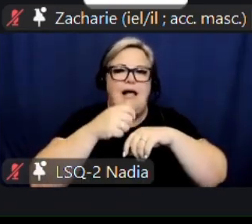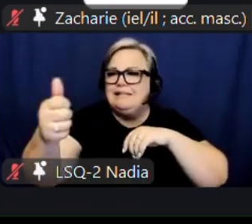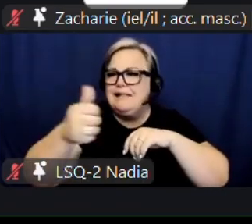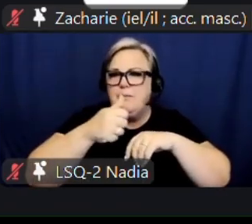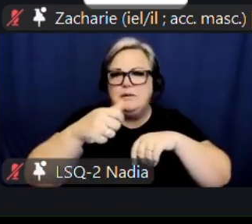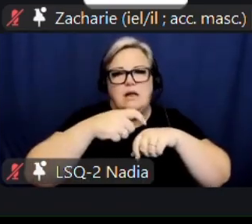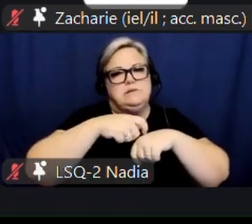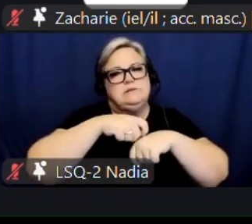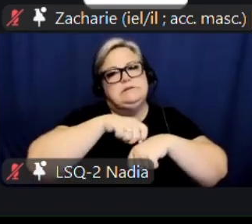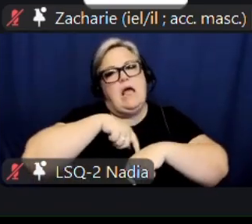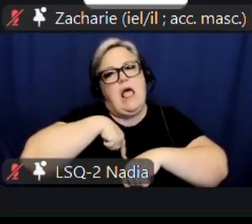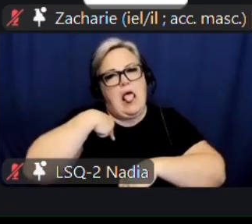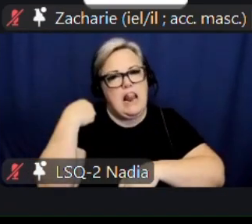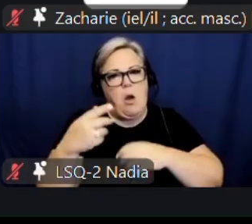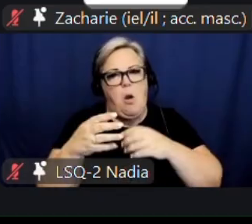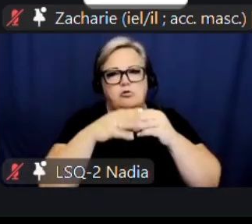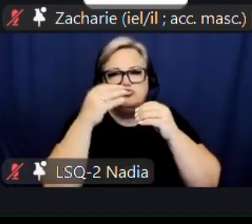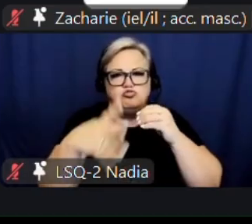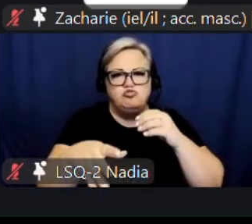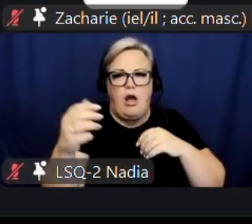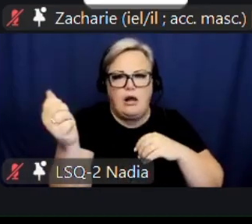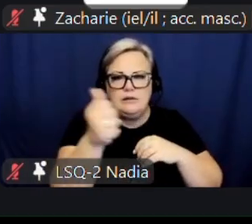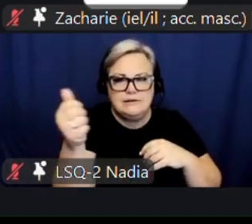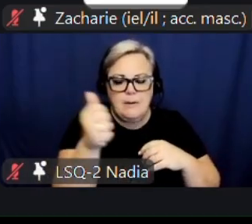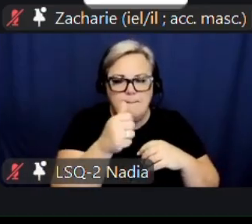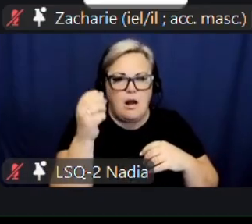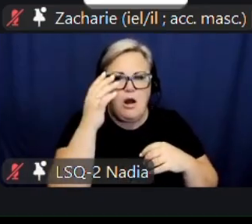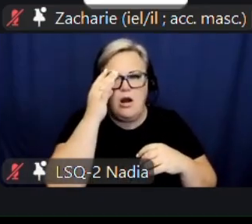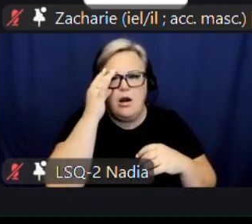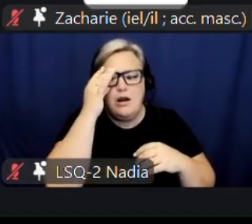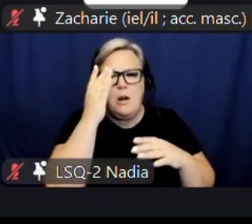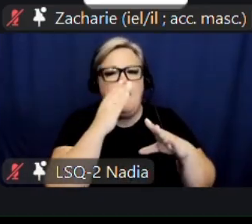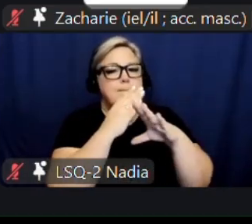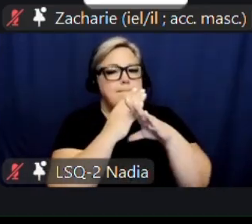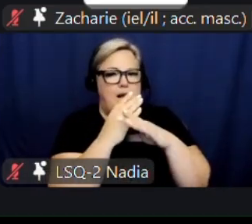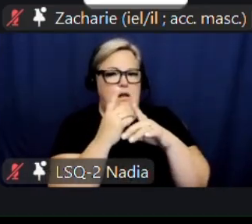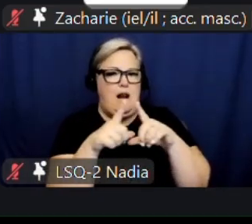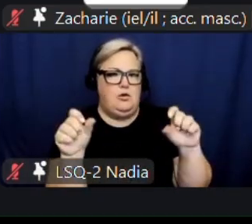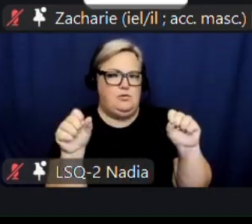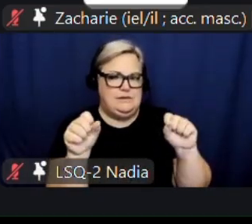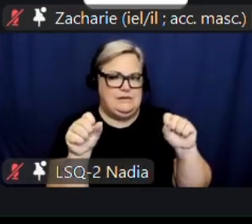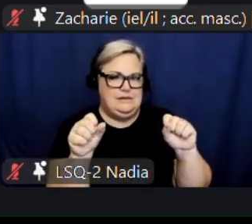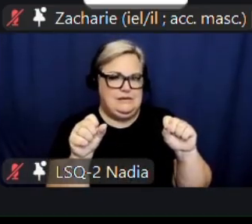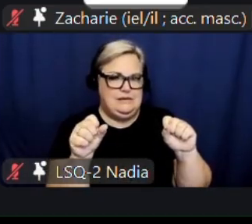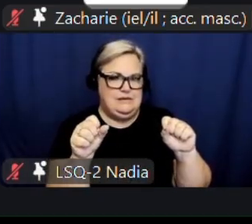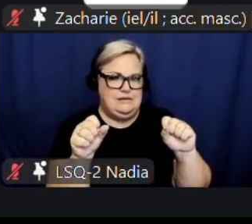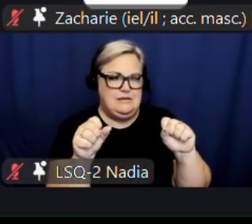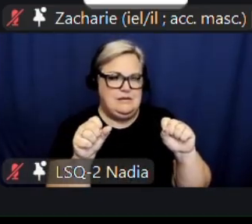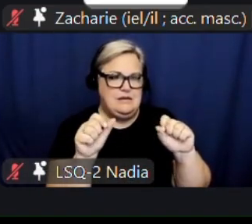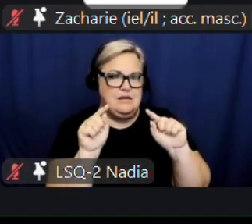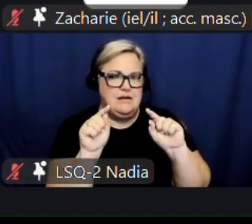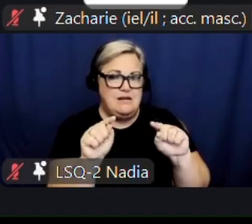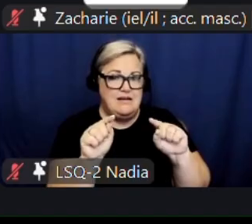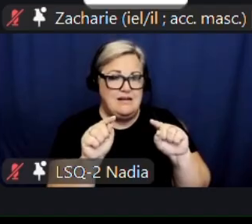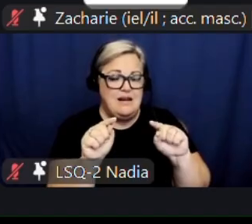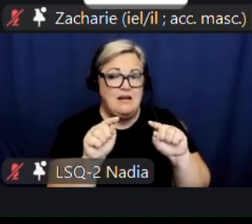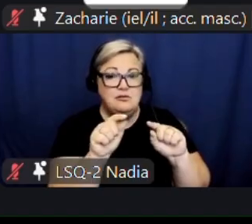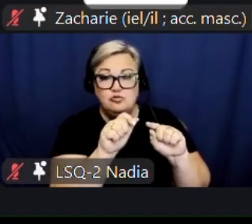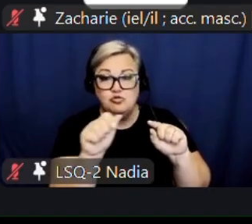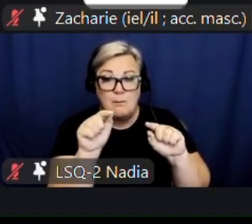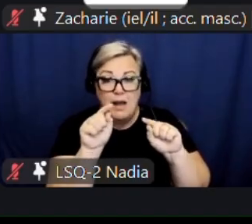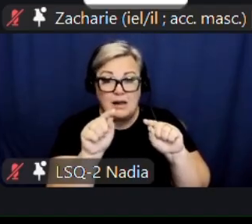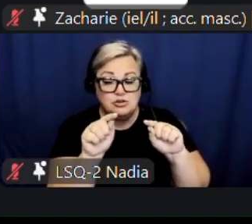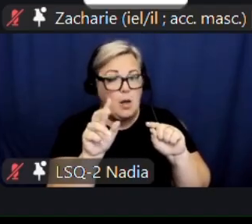trop longs, des coûts de transport trop élevés et des barrières linguistiques. Et les barrières linguistiques, ça va au-delà du fait